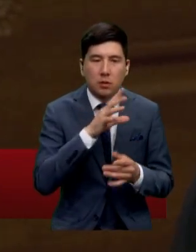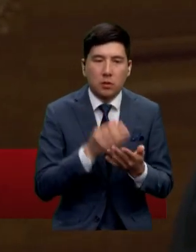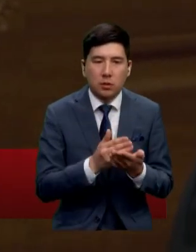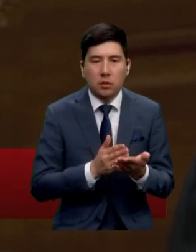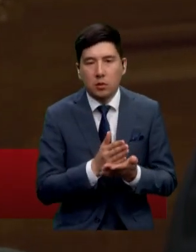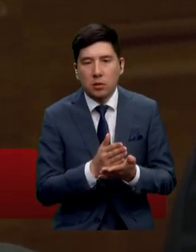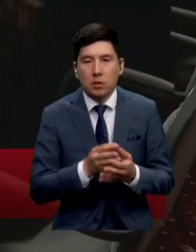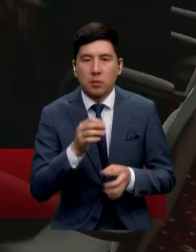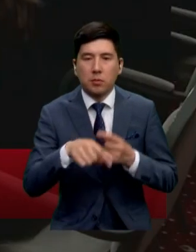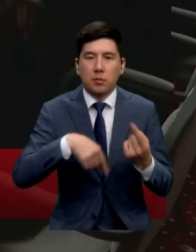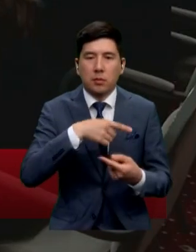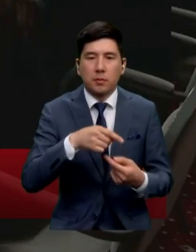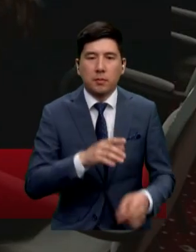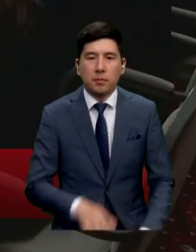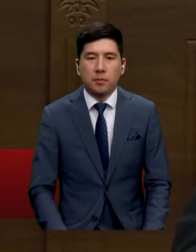и бизнеса.